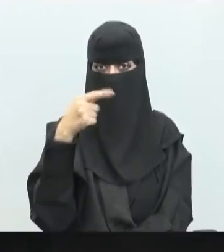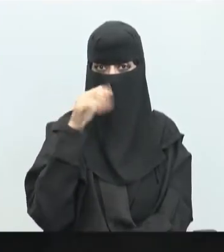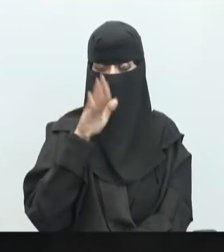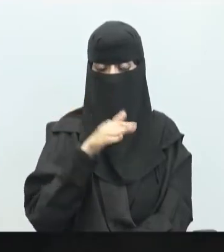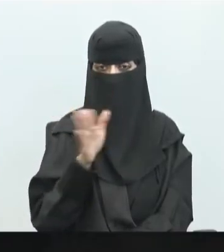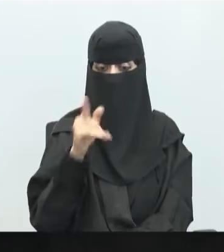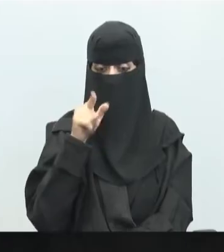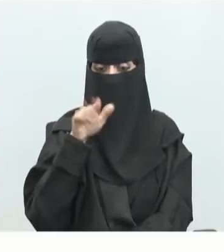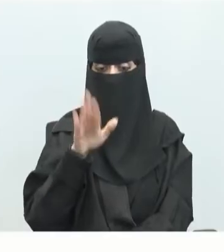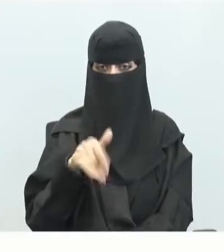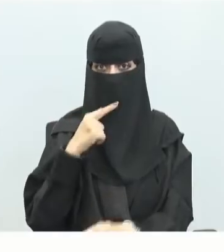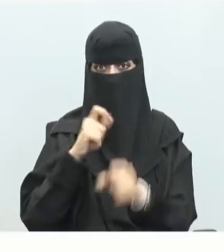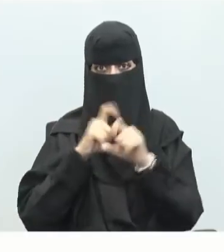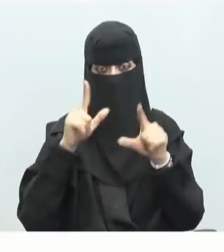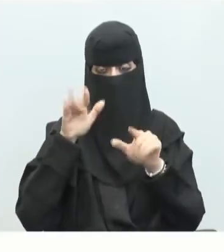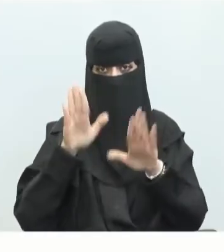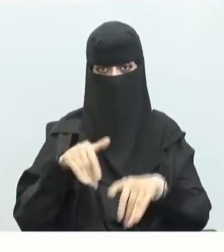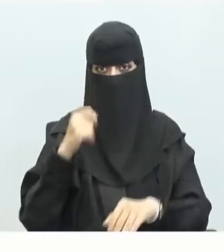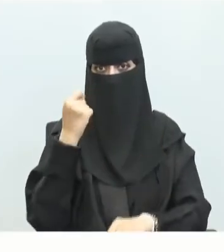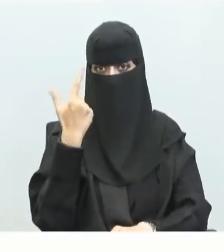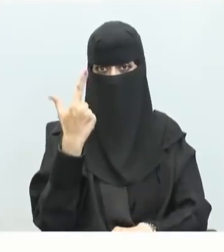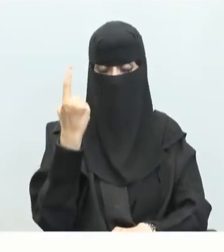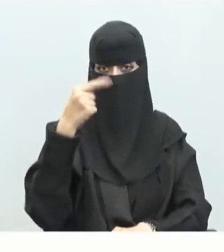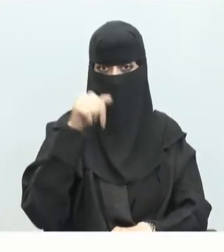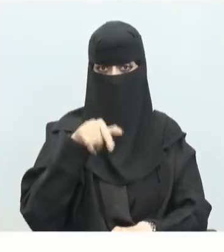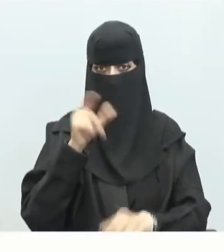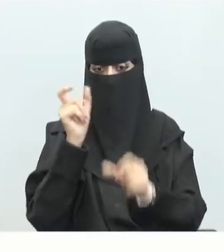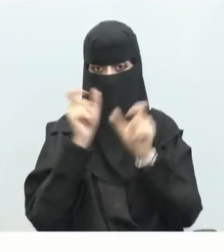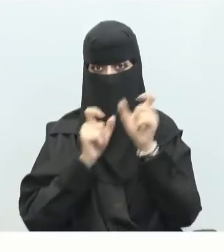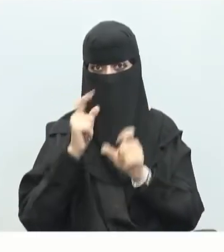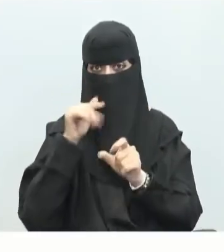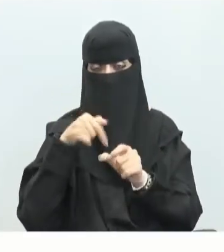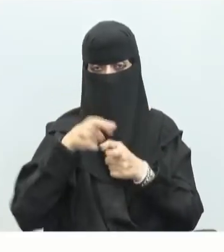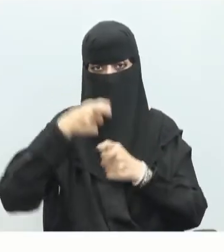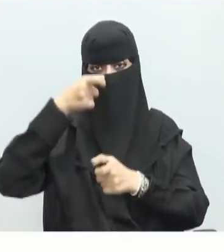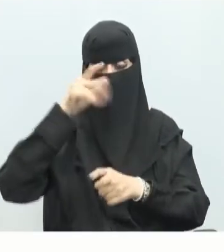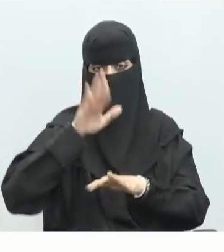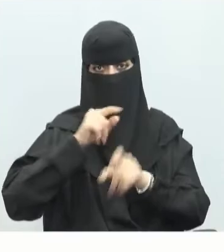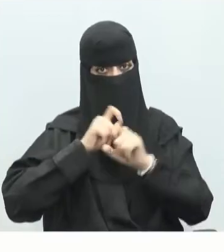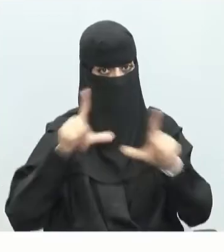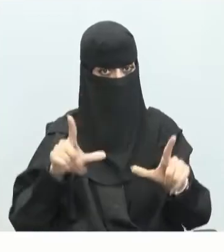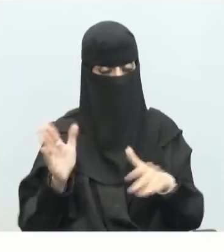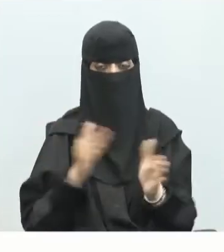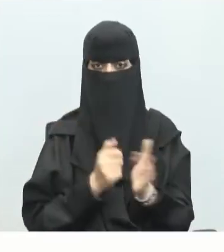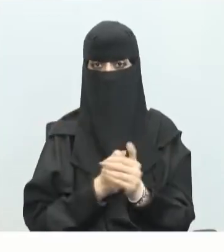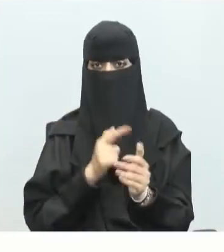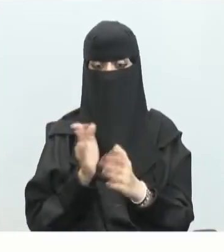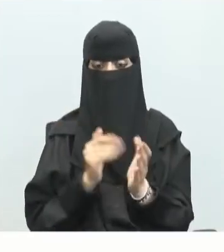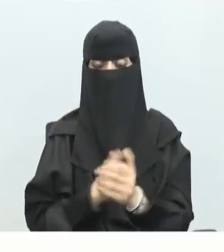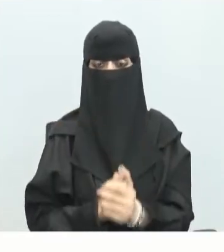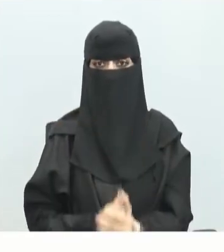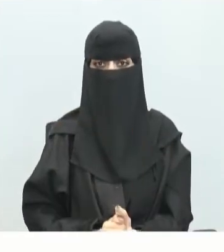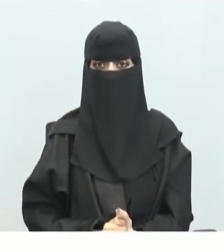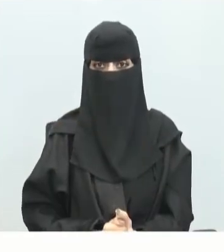هنا وضحنا العدسه 17 عن طريق قطع العرض او المكعبات واضح ننتقل